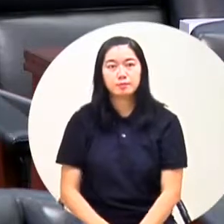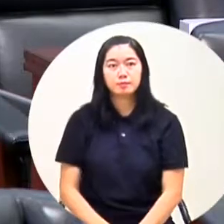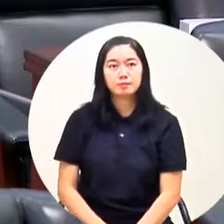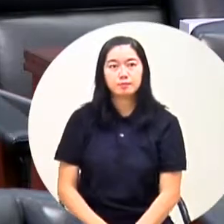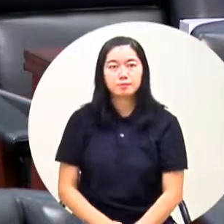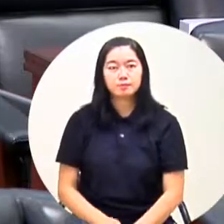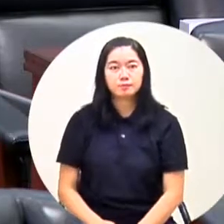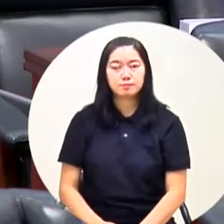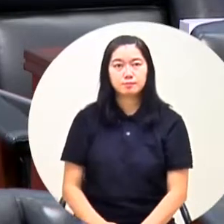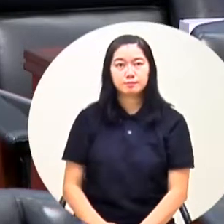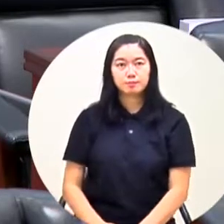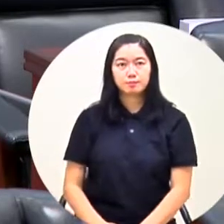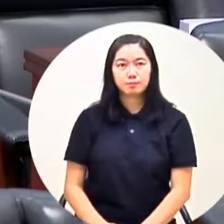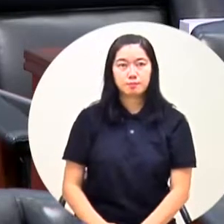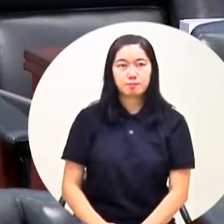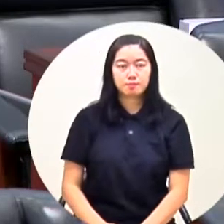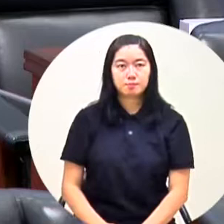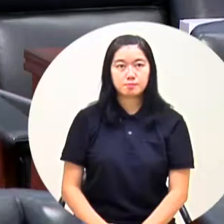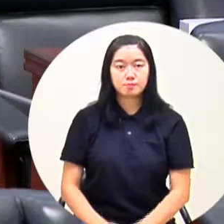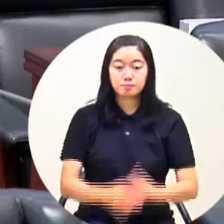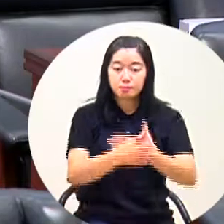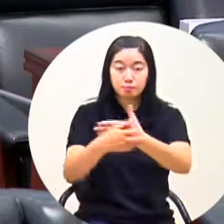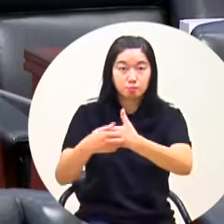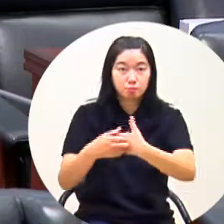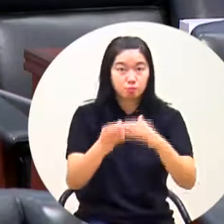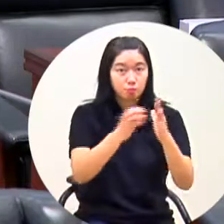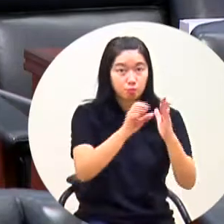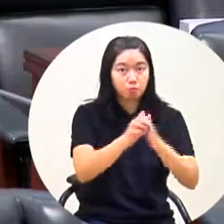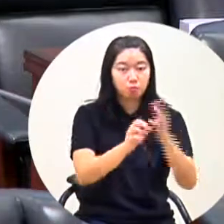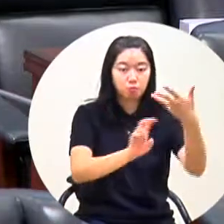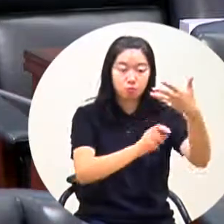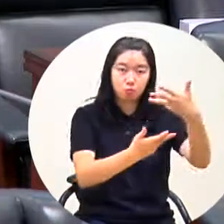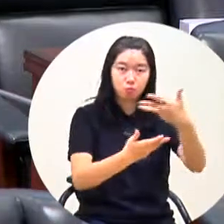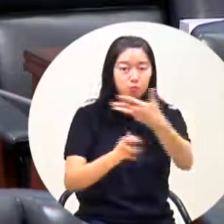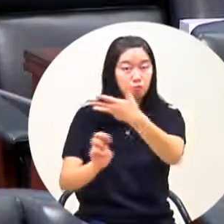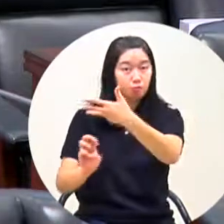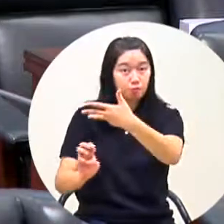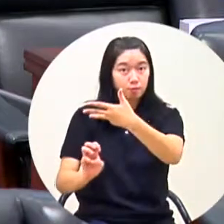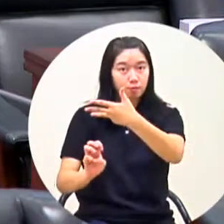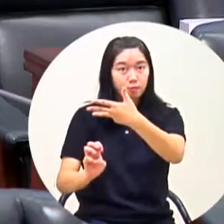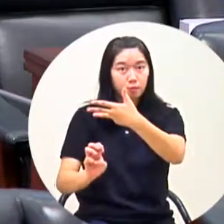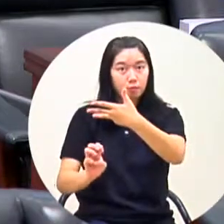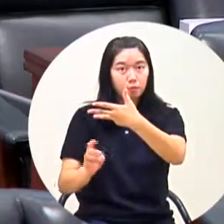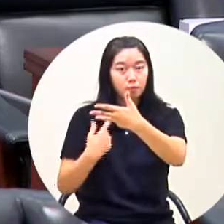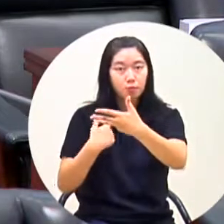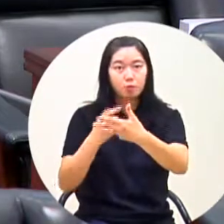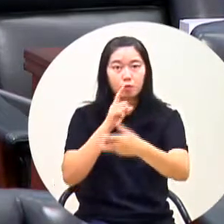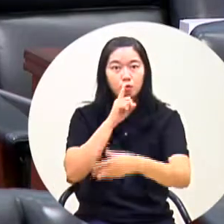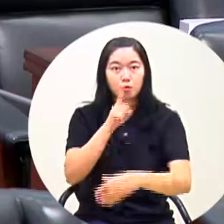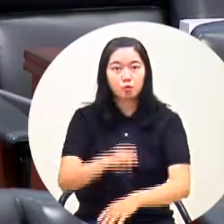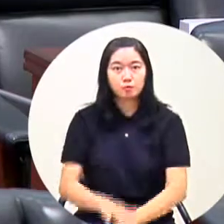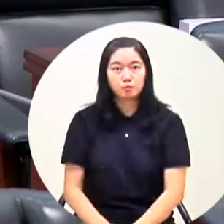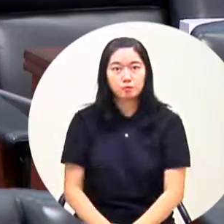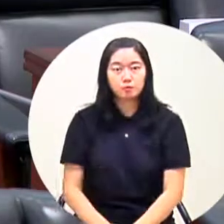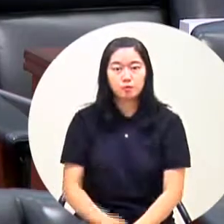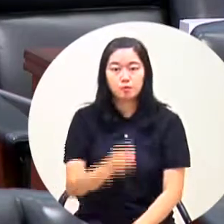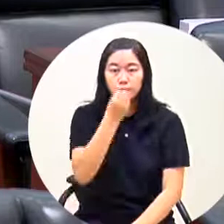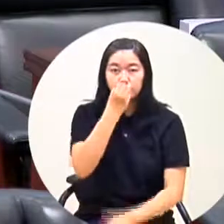所以当卫生局我们8月29号跟8月30号，那么共稽查食品业